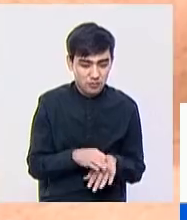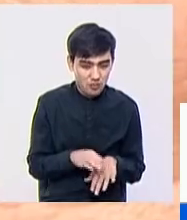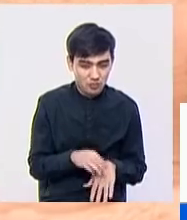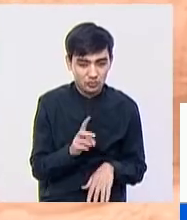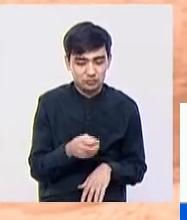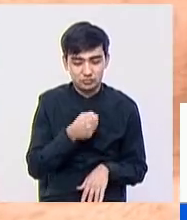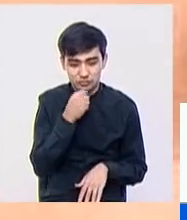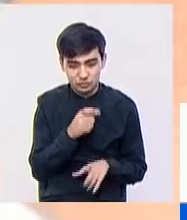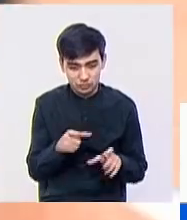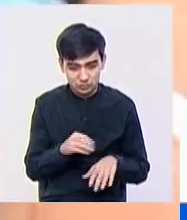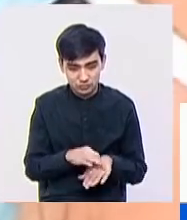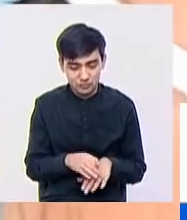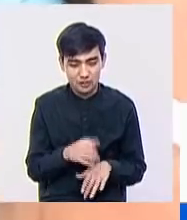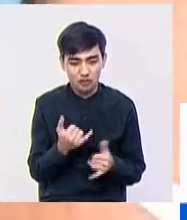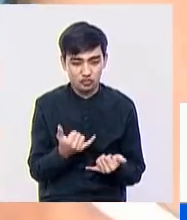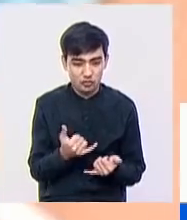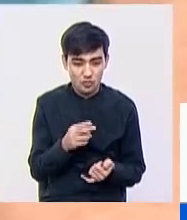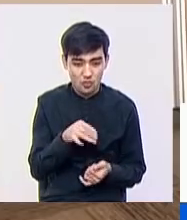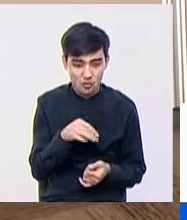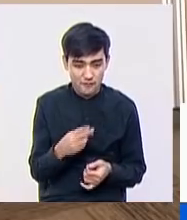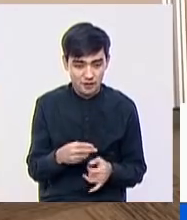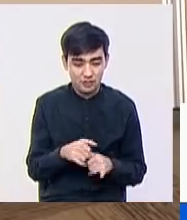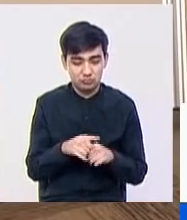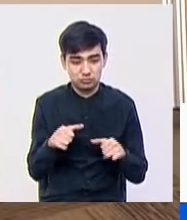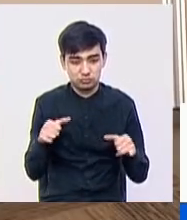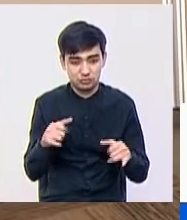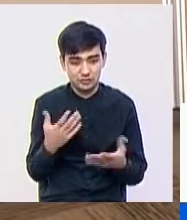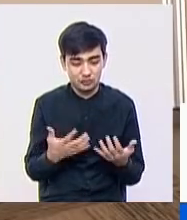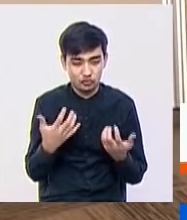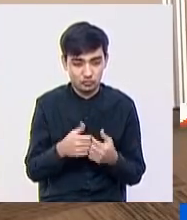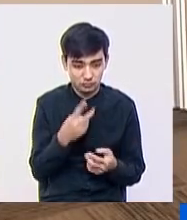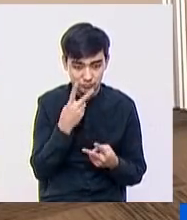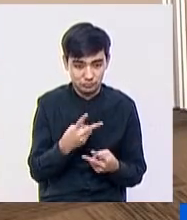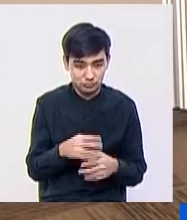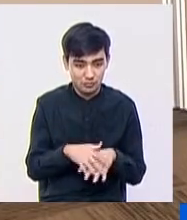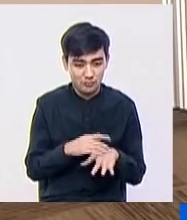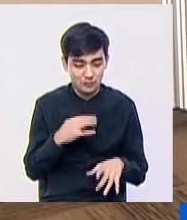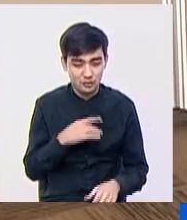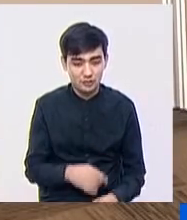температурующие, взрослые. Сейчас, тем более, ковид увеличивается, если по отчету смотрите.